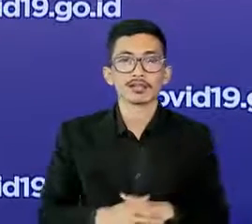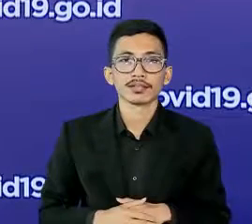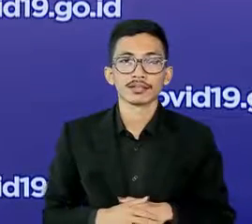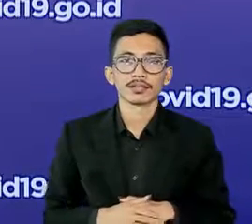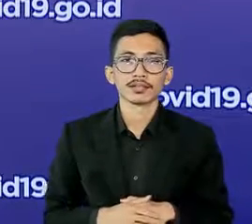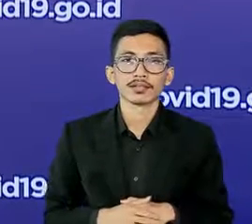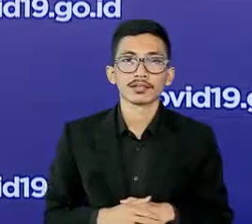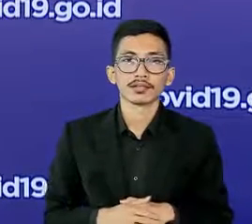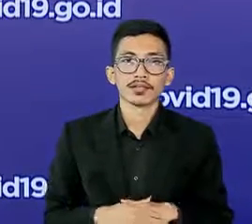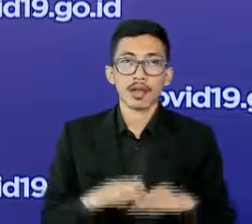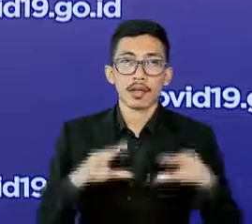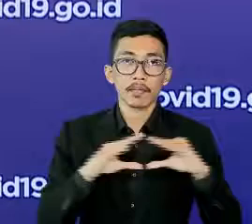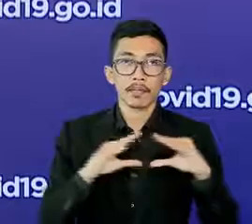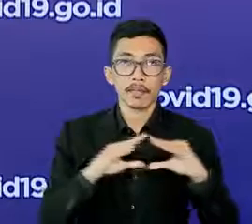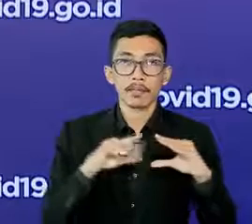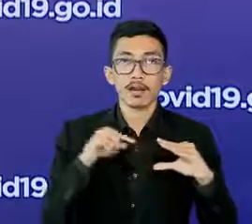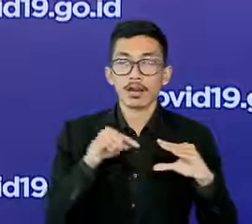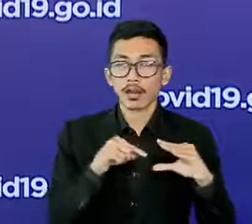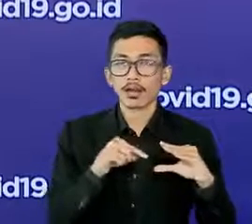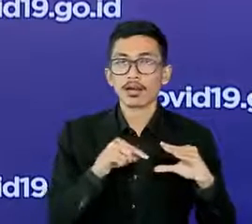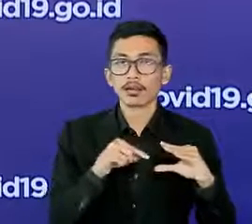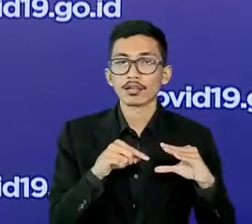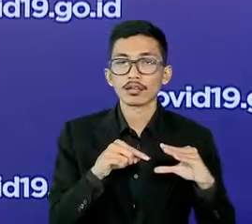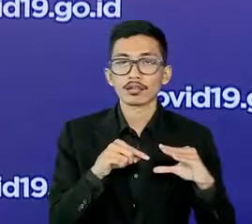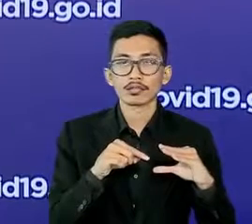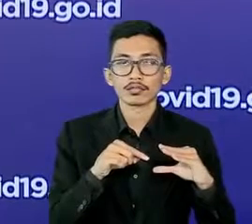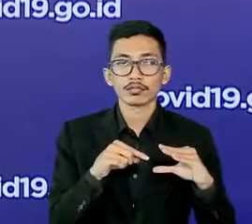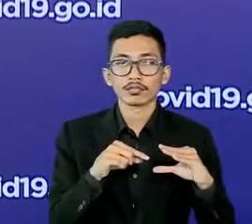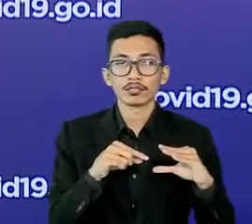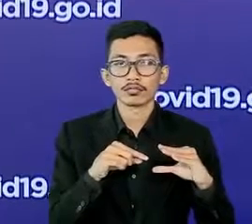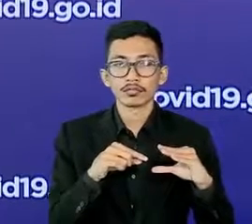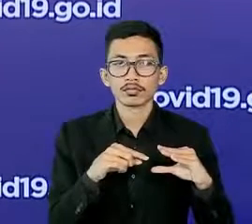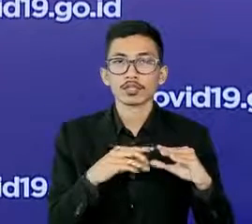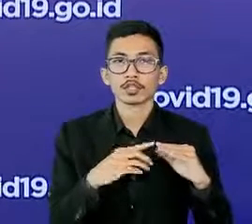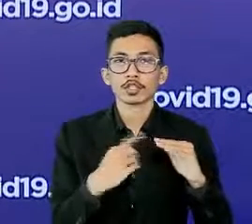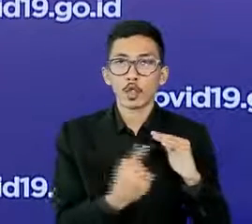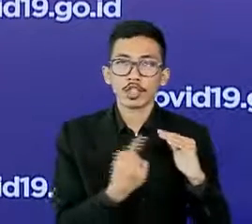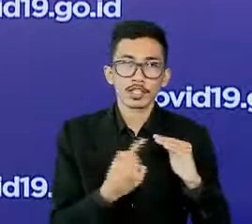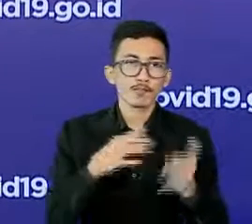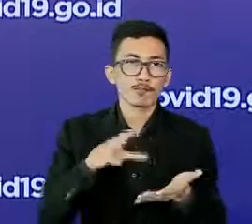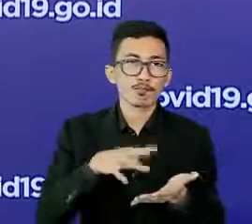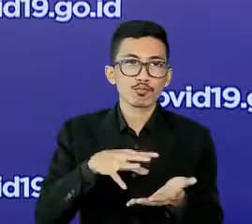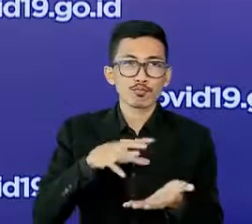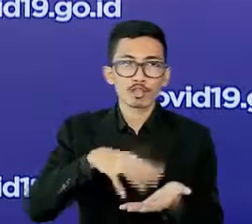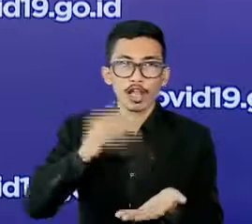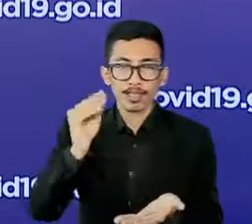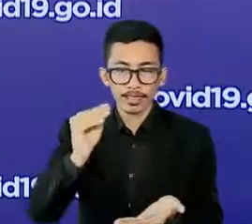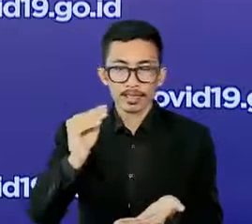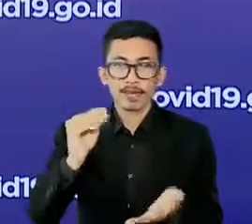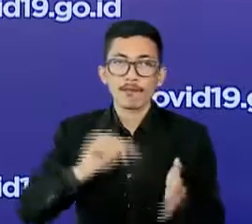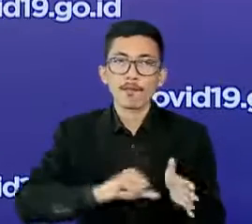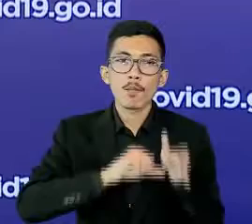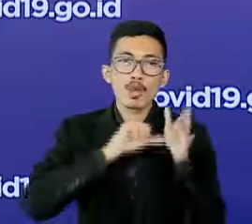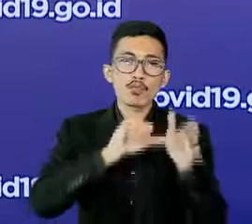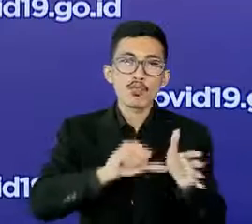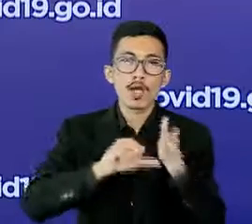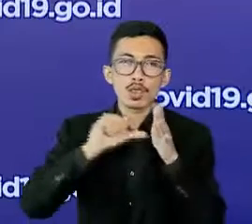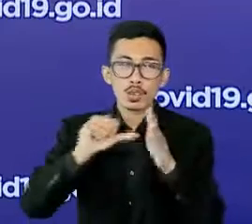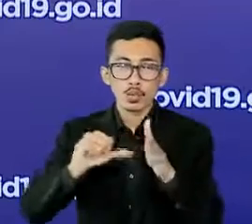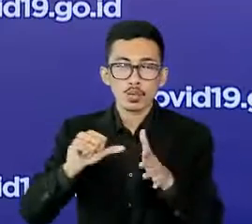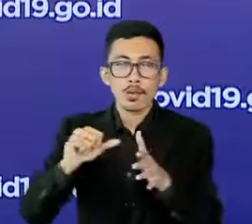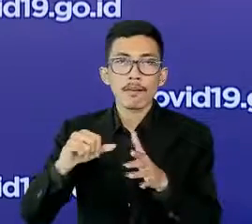menangani operasional secara penuh satu isolasi terpusat maupun membantu operasional